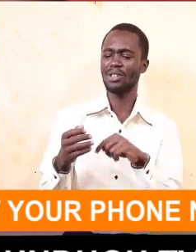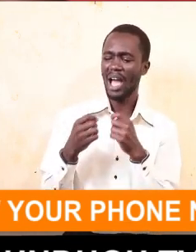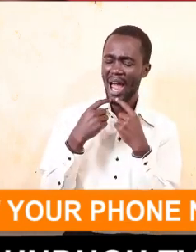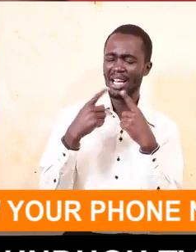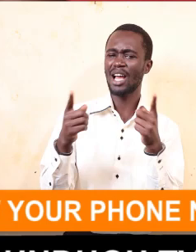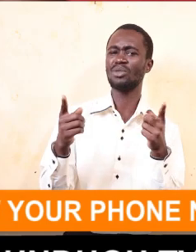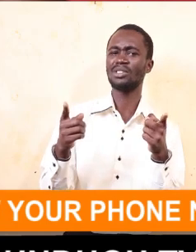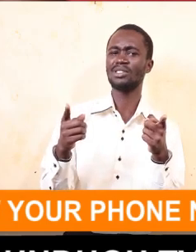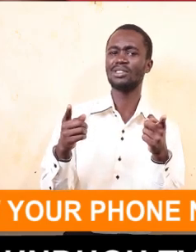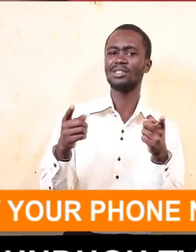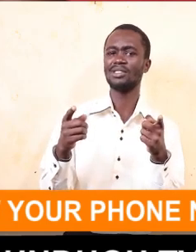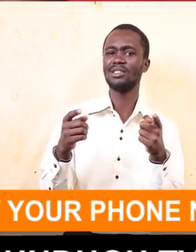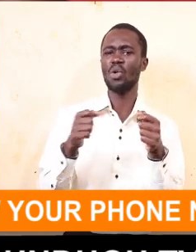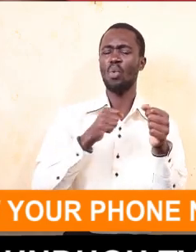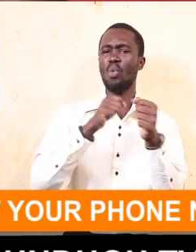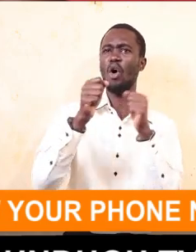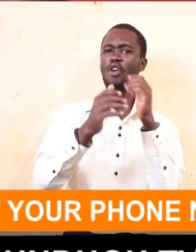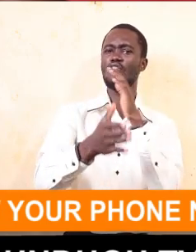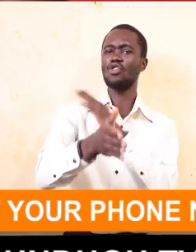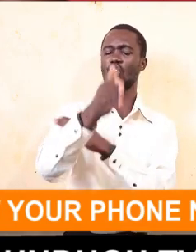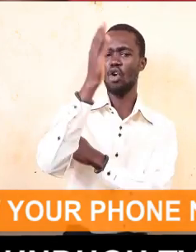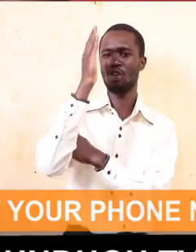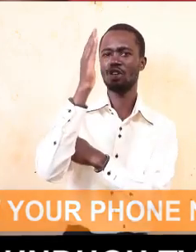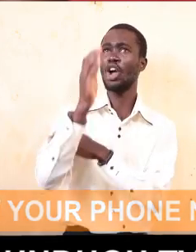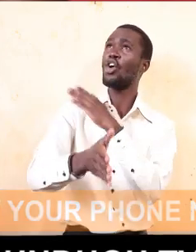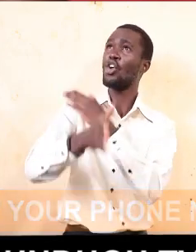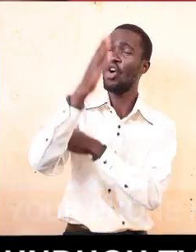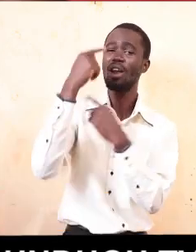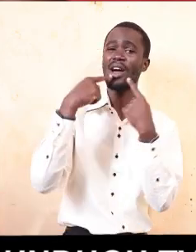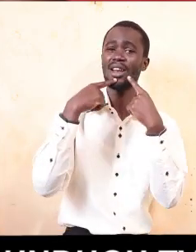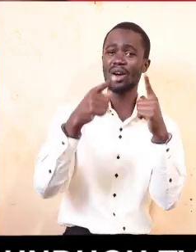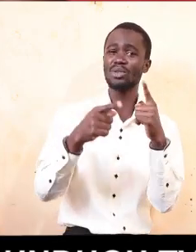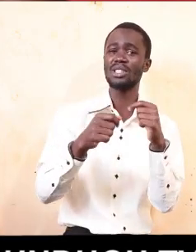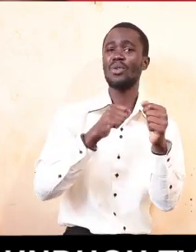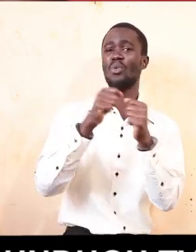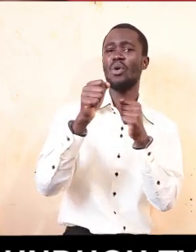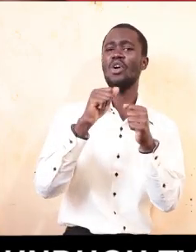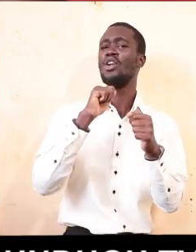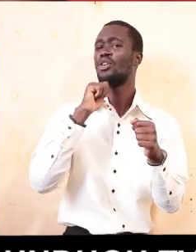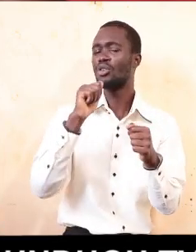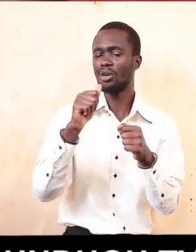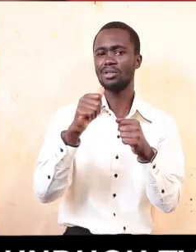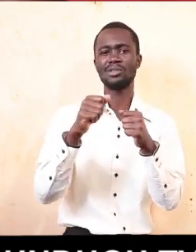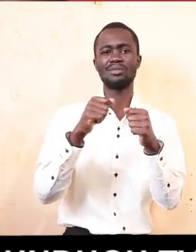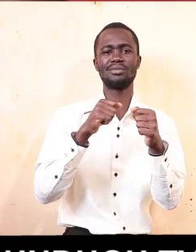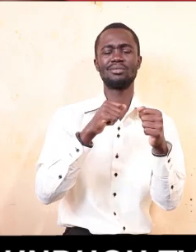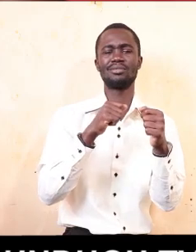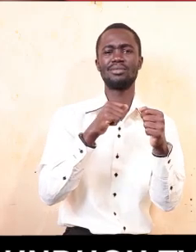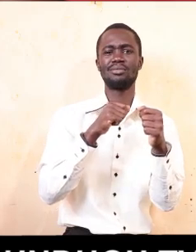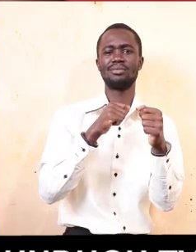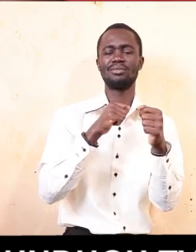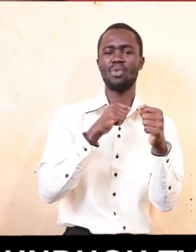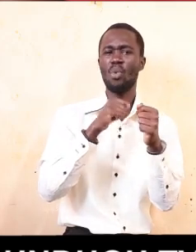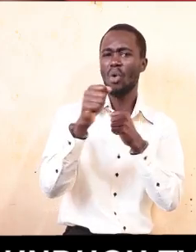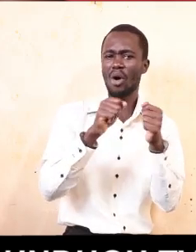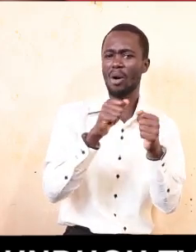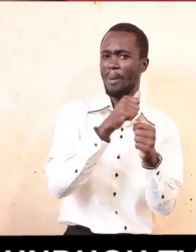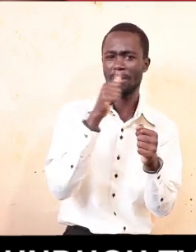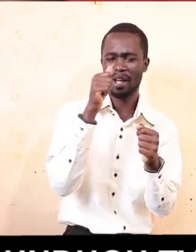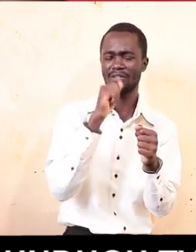tangazeni vita ya Mungu, anatangaza. Sio vita ya kisiri, vita